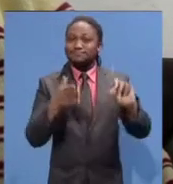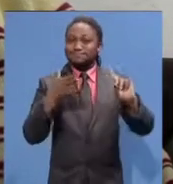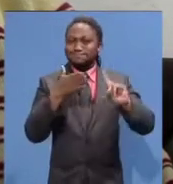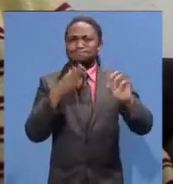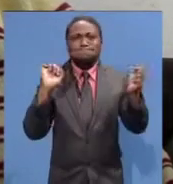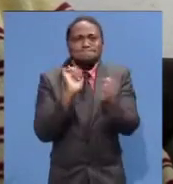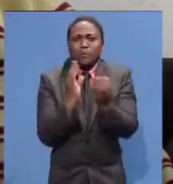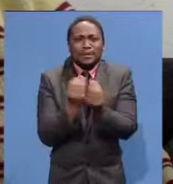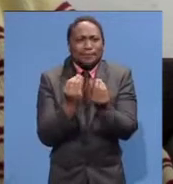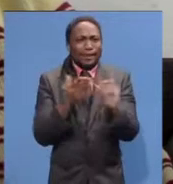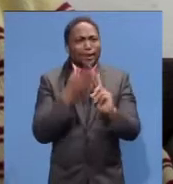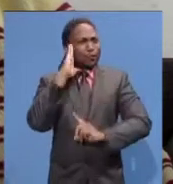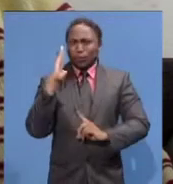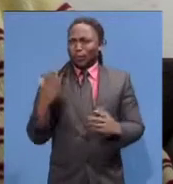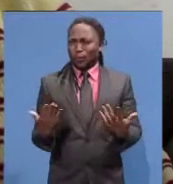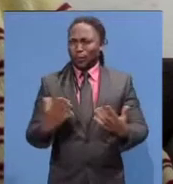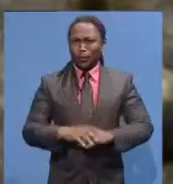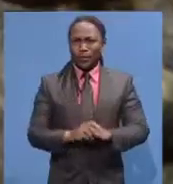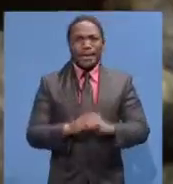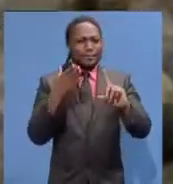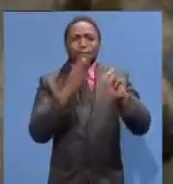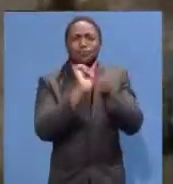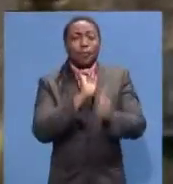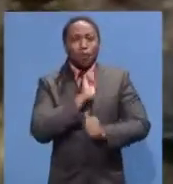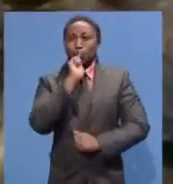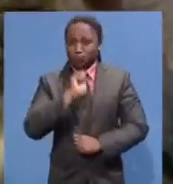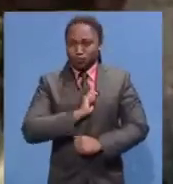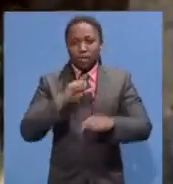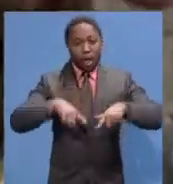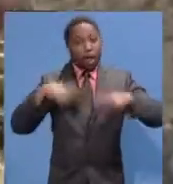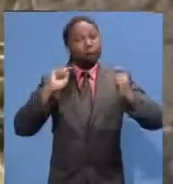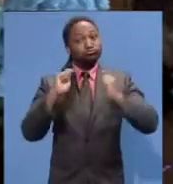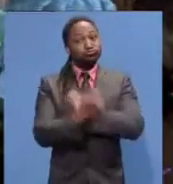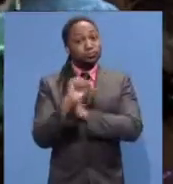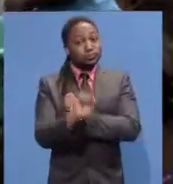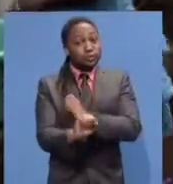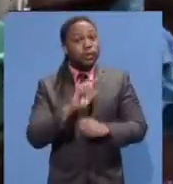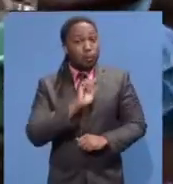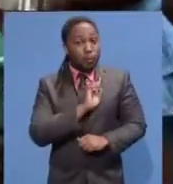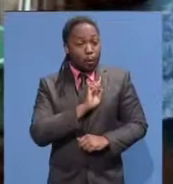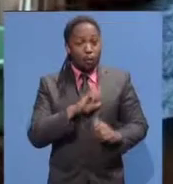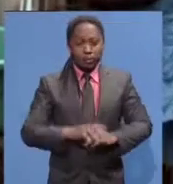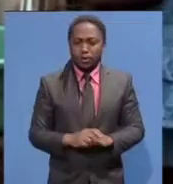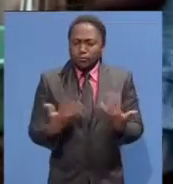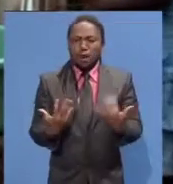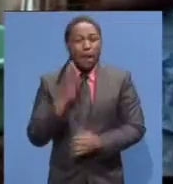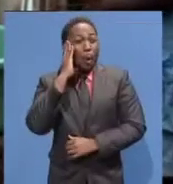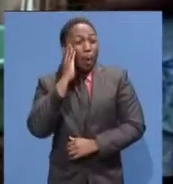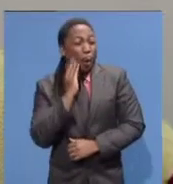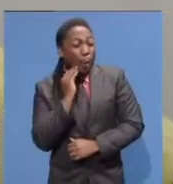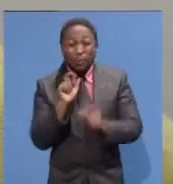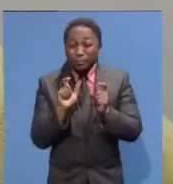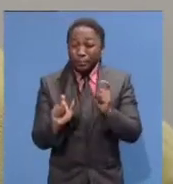nento angayazi ebanjelwe inyani. Yatshintsha impilo ngoba nalaphono ithe sesigugile sesifane